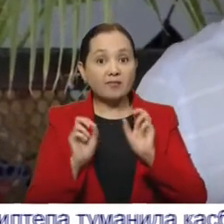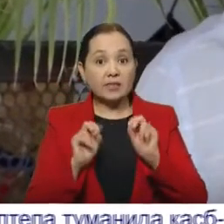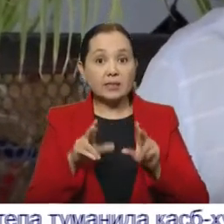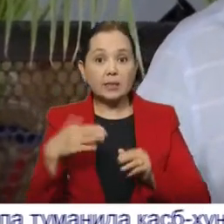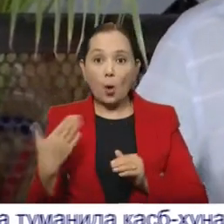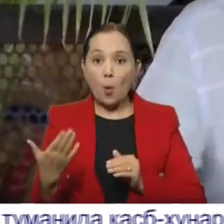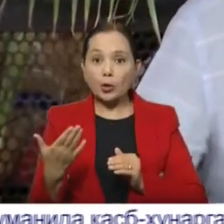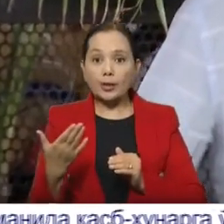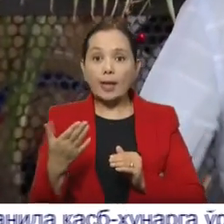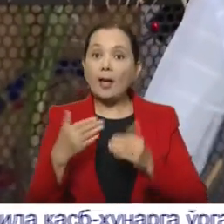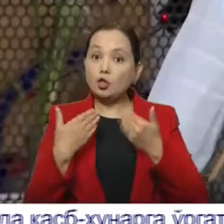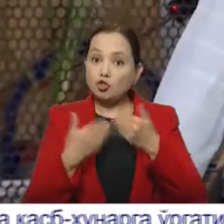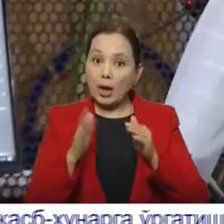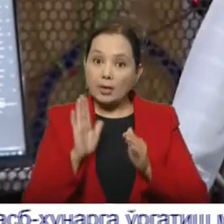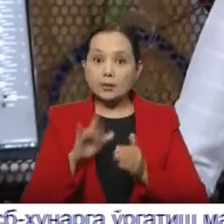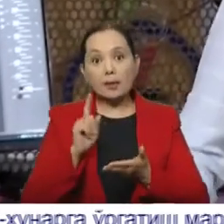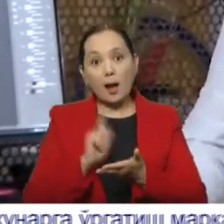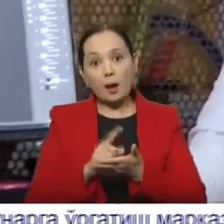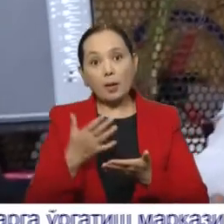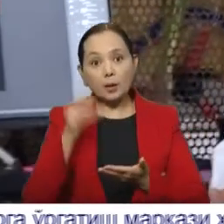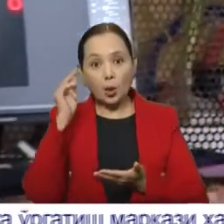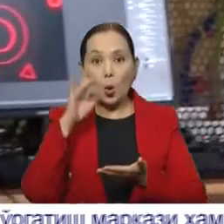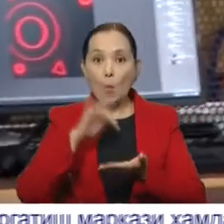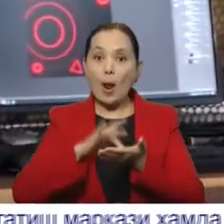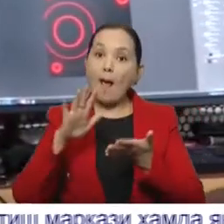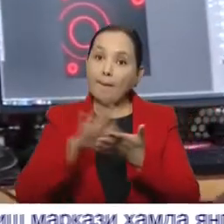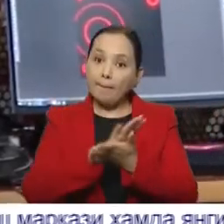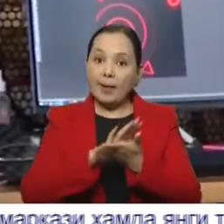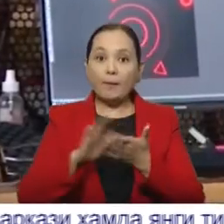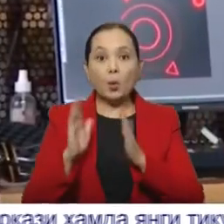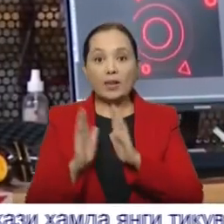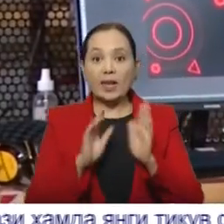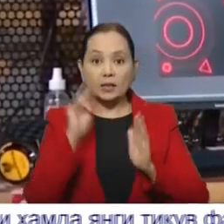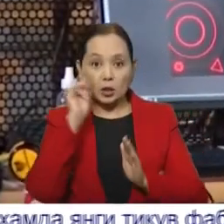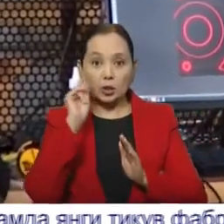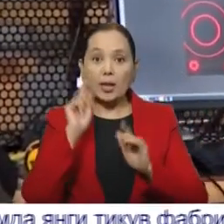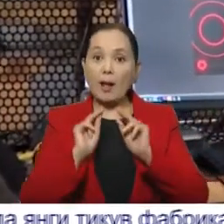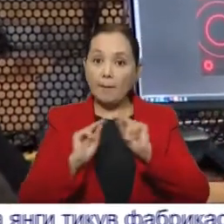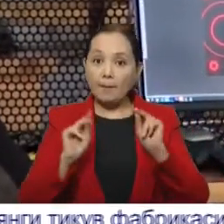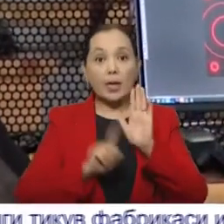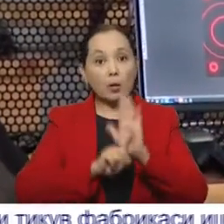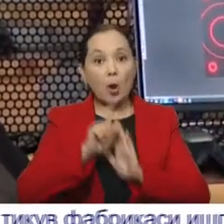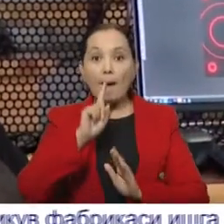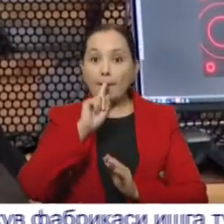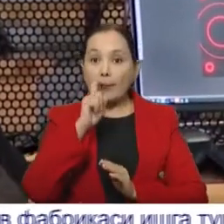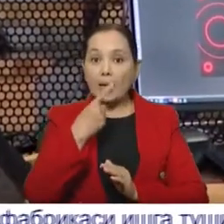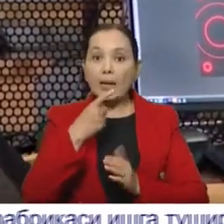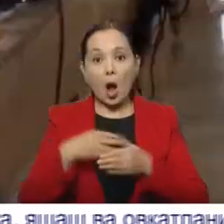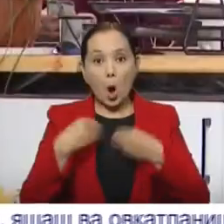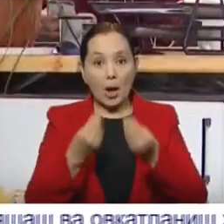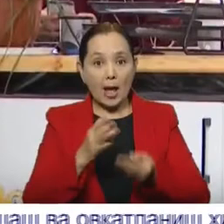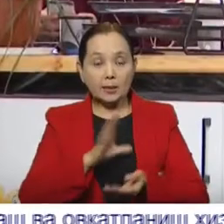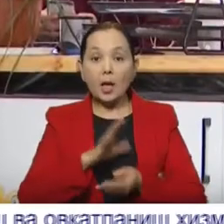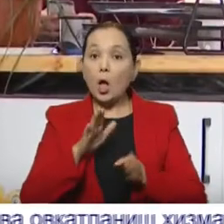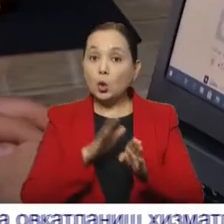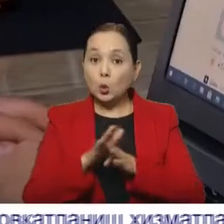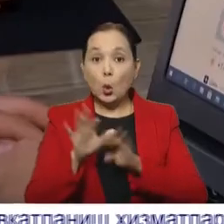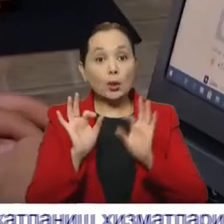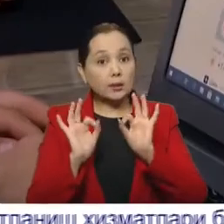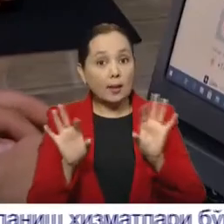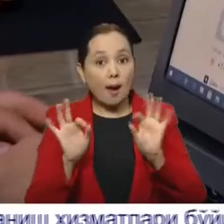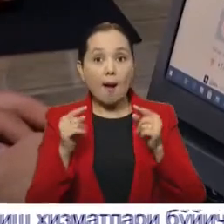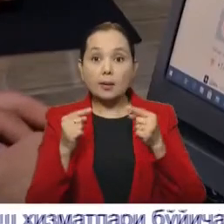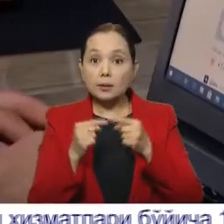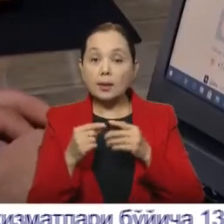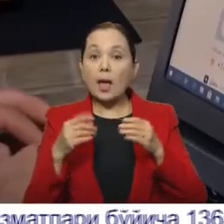tomonga chiqarsak, albatta o'quv markaz bepul tarzda yoshlarga ta'lim berishni boshlaydi. Bu bizning 1 yillik rejamizda bor. To'g'risini aytsak,